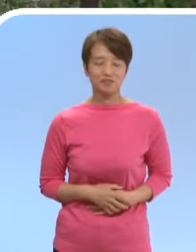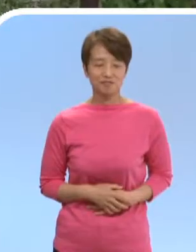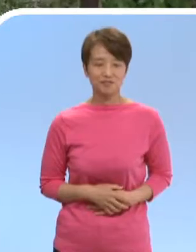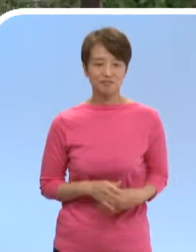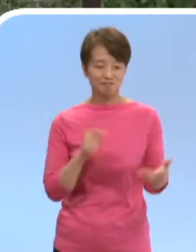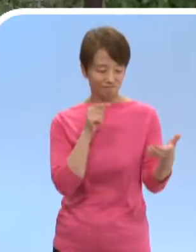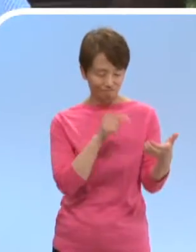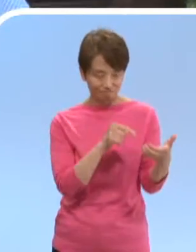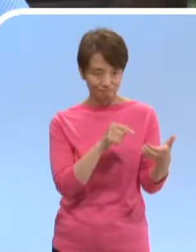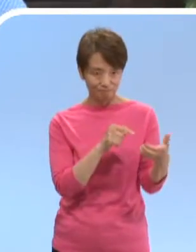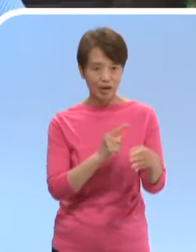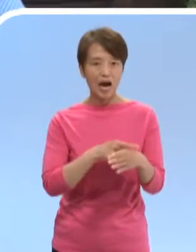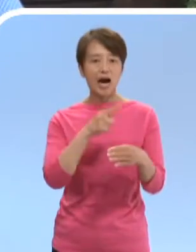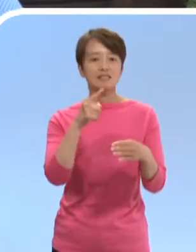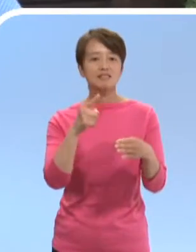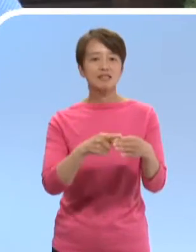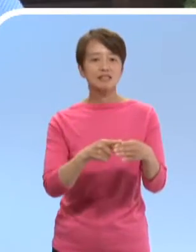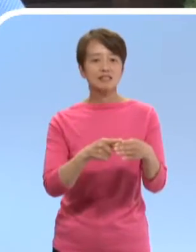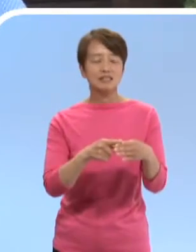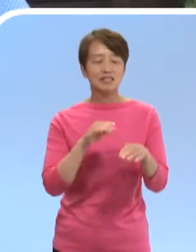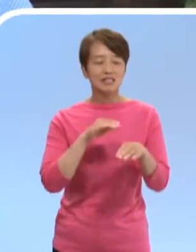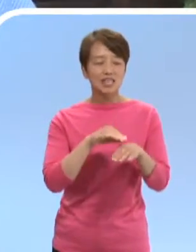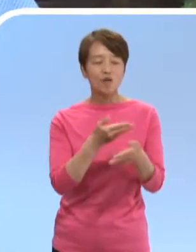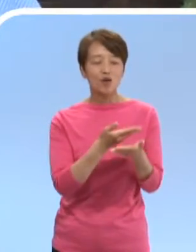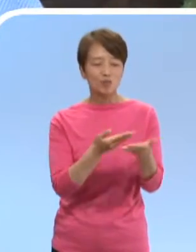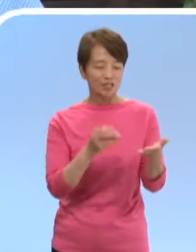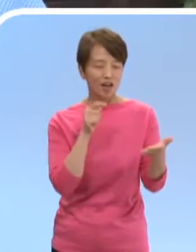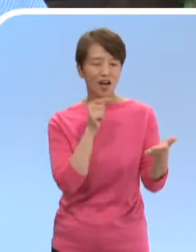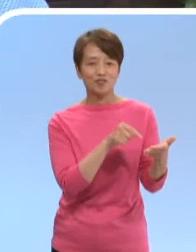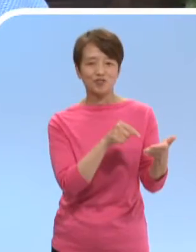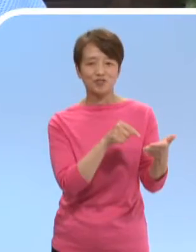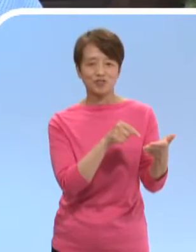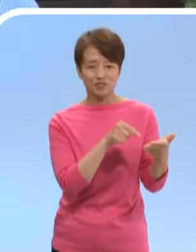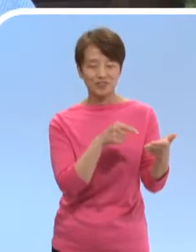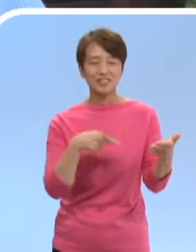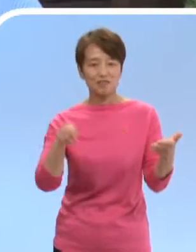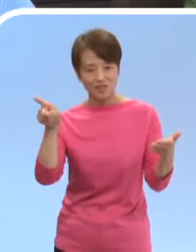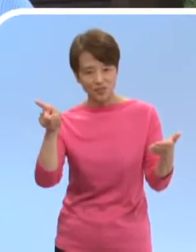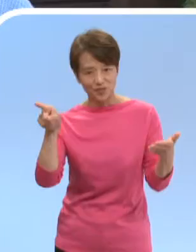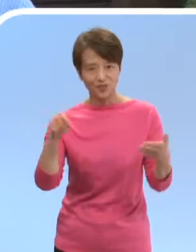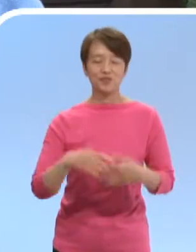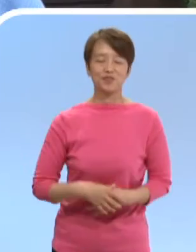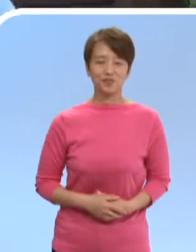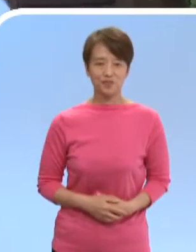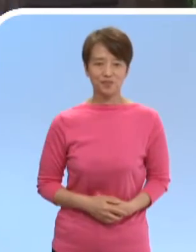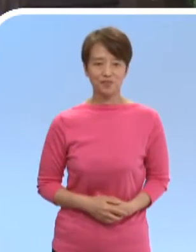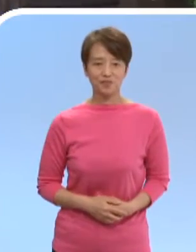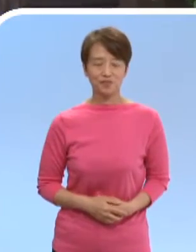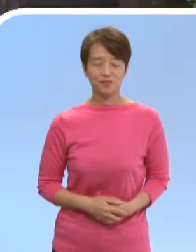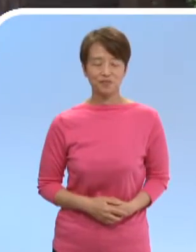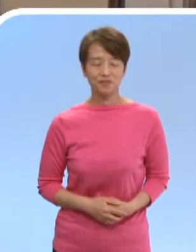な。あ、芦屋に可愛いお店があるみたいですよ。行ってみましょう。